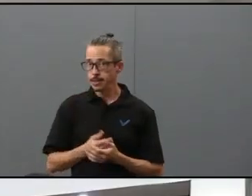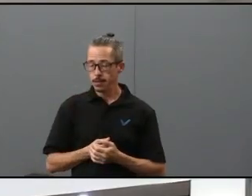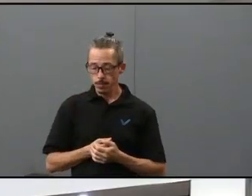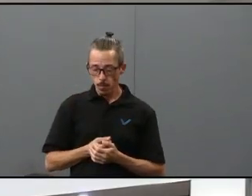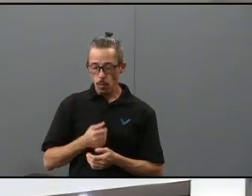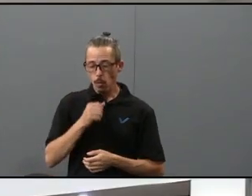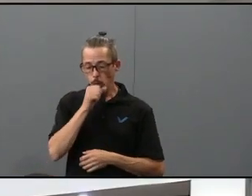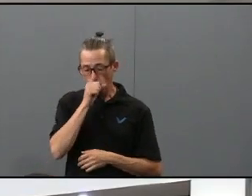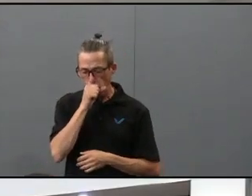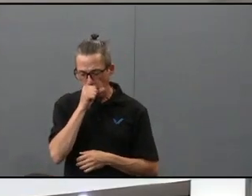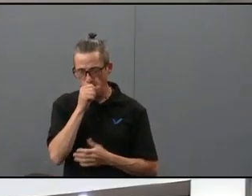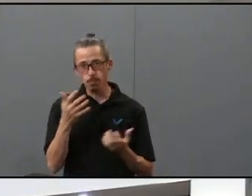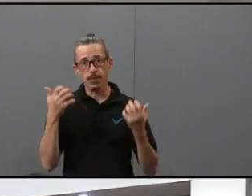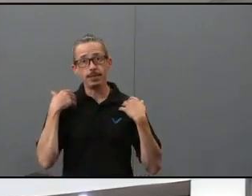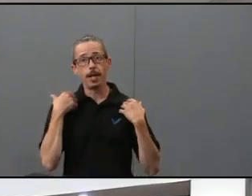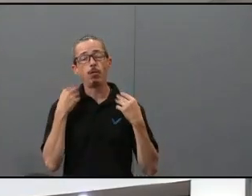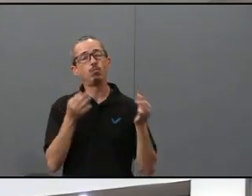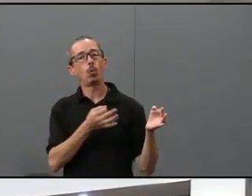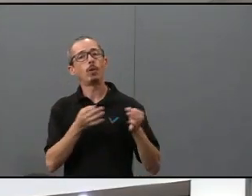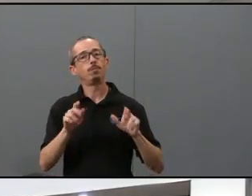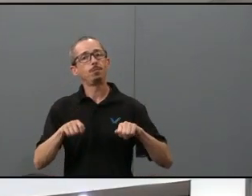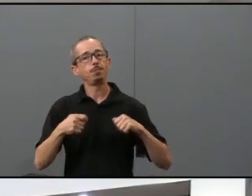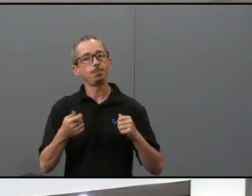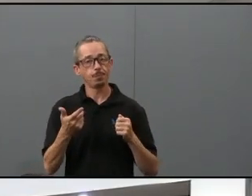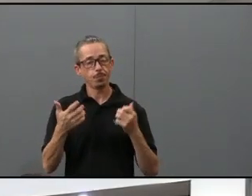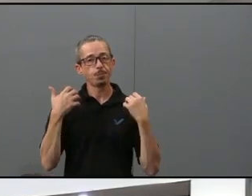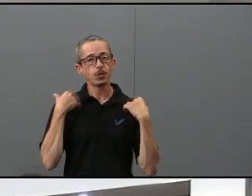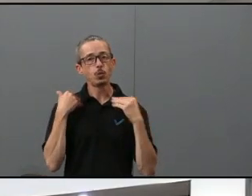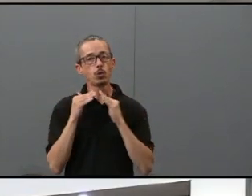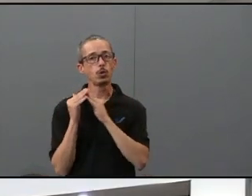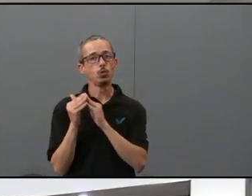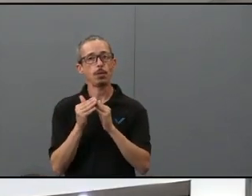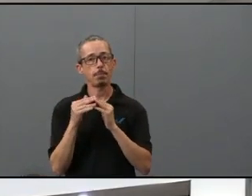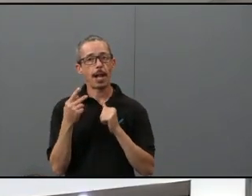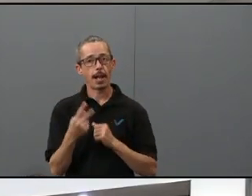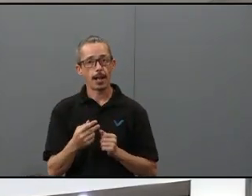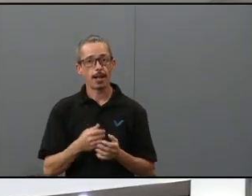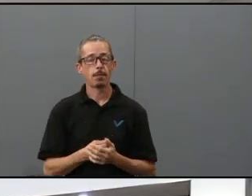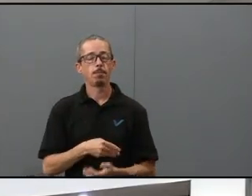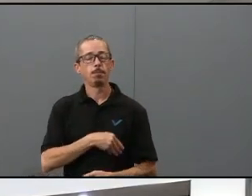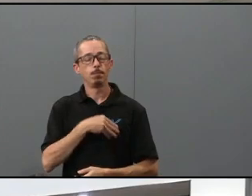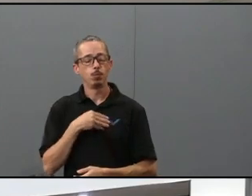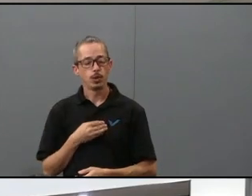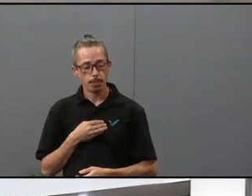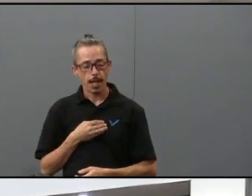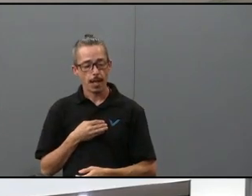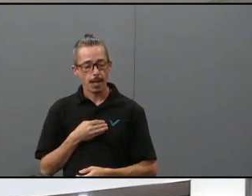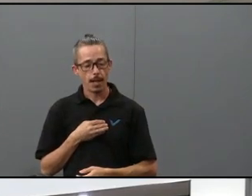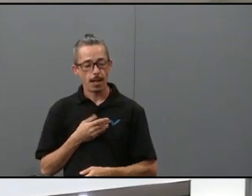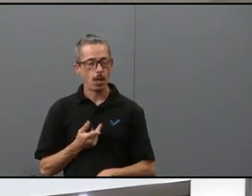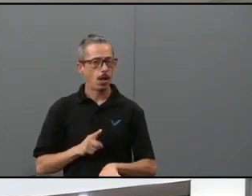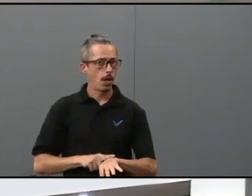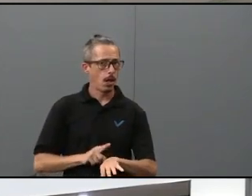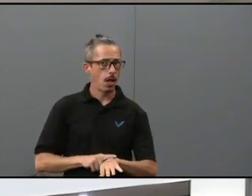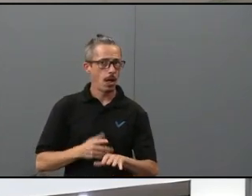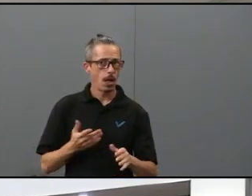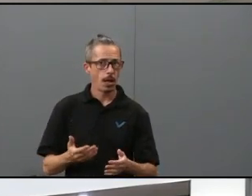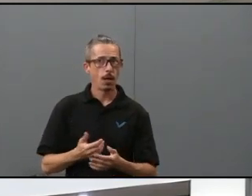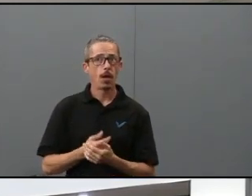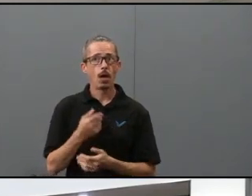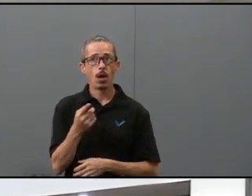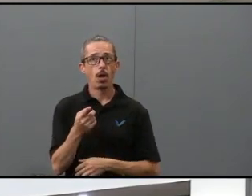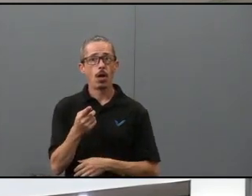donc on passe maintenant à la séance régulière du conseil municipal donc euh il est